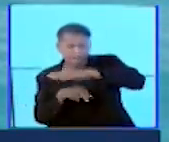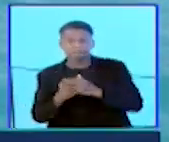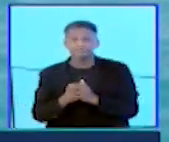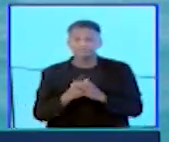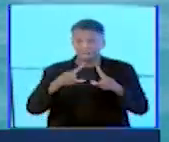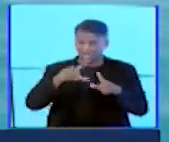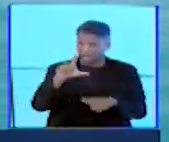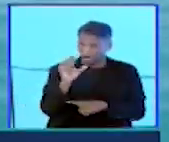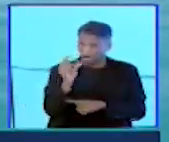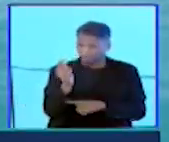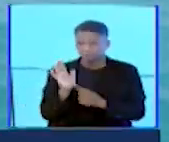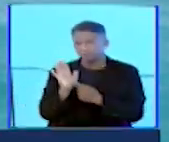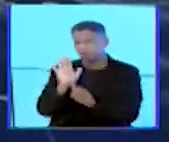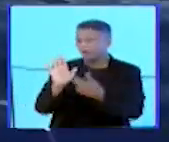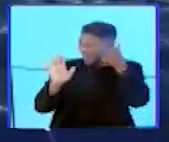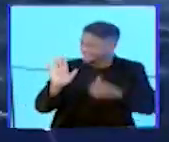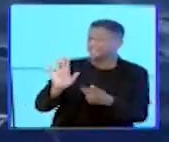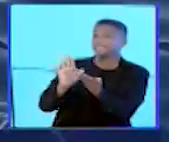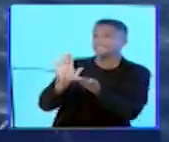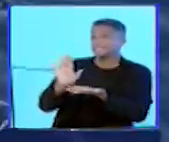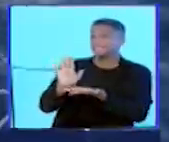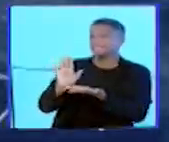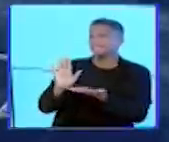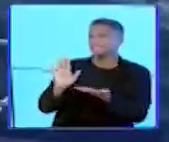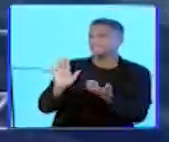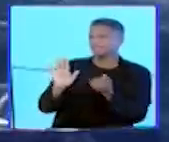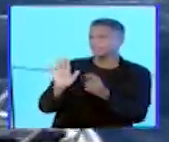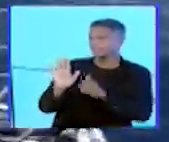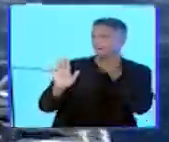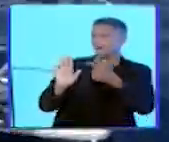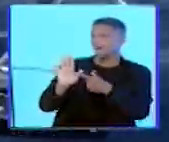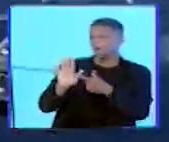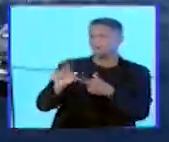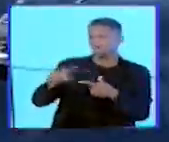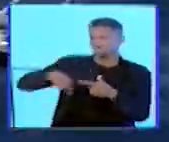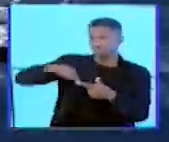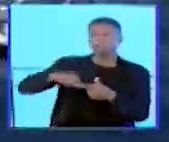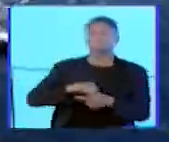nyata dari indahnya negeri kita. Kita bangga, Indonesia!